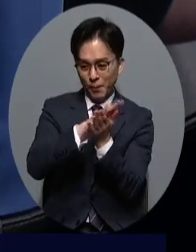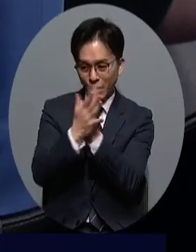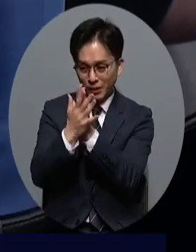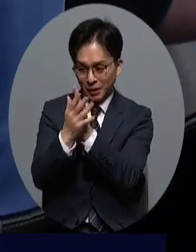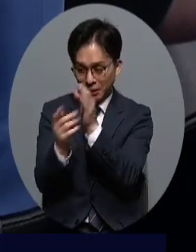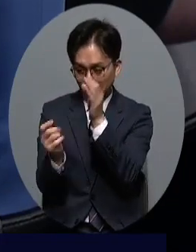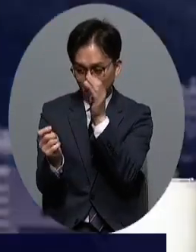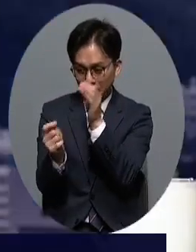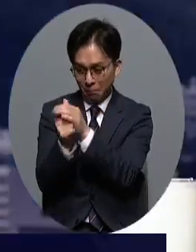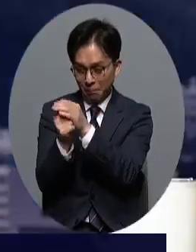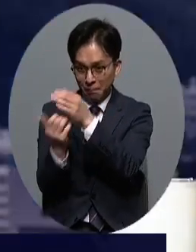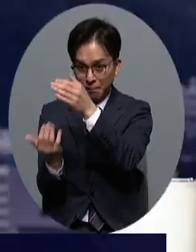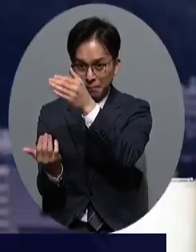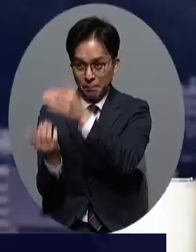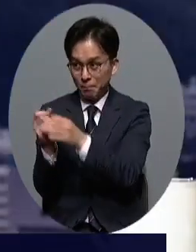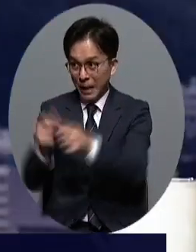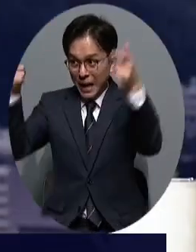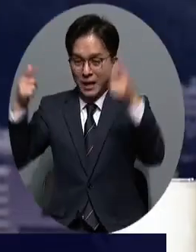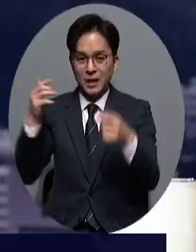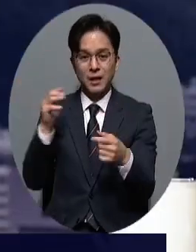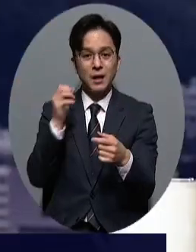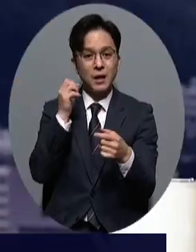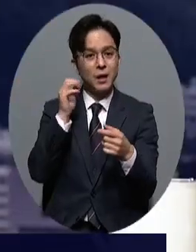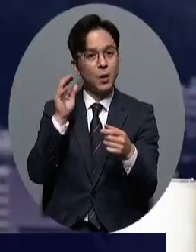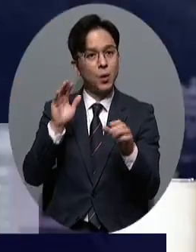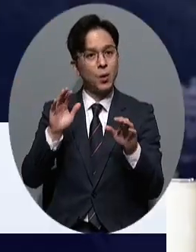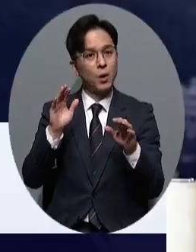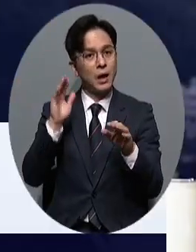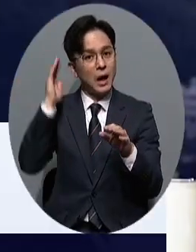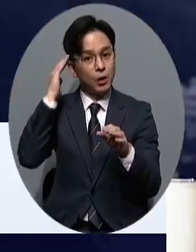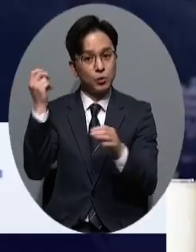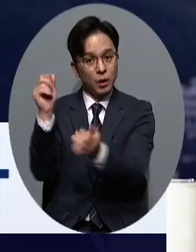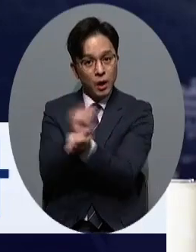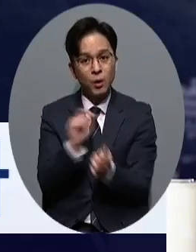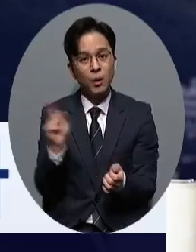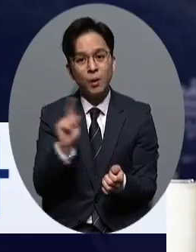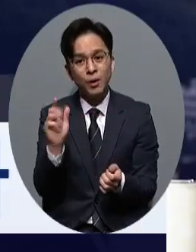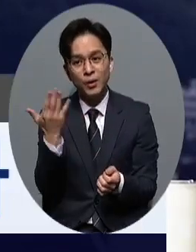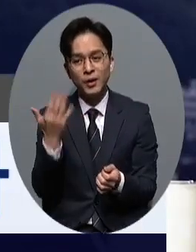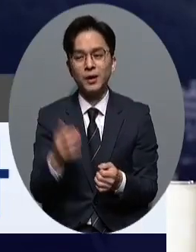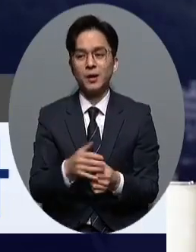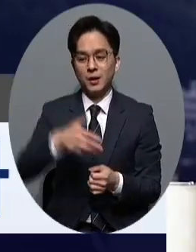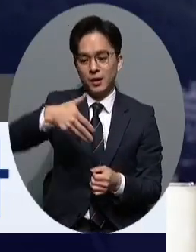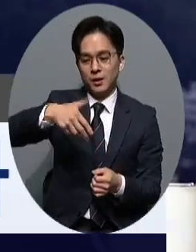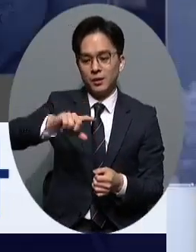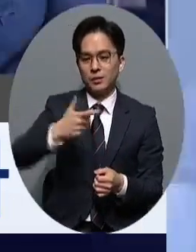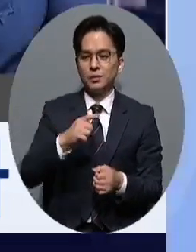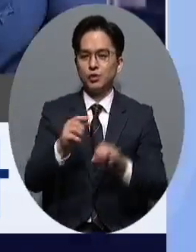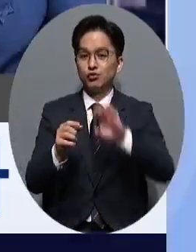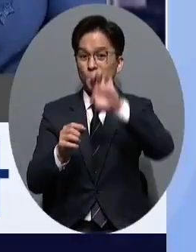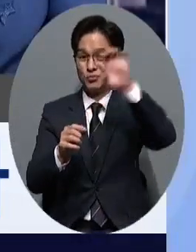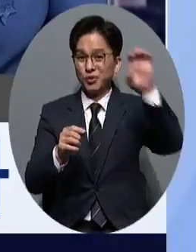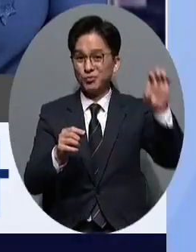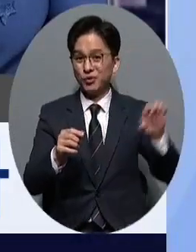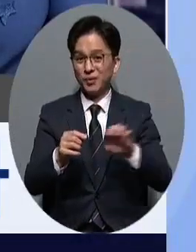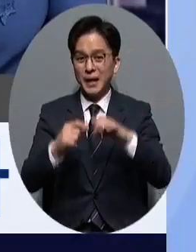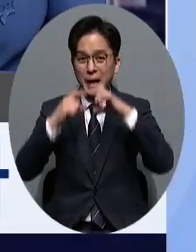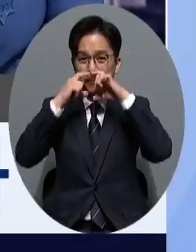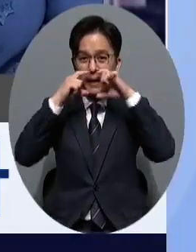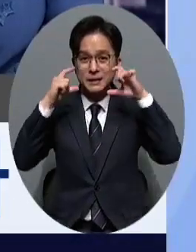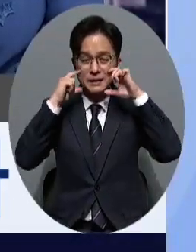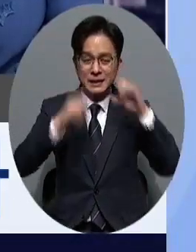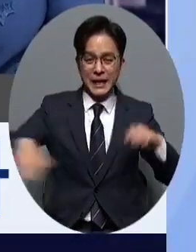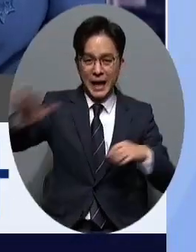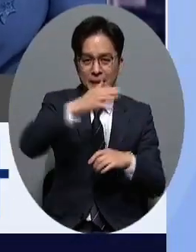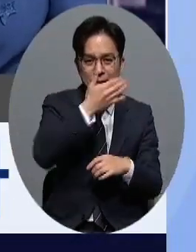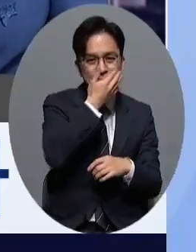나와요. 유럽은 이제 마스크 자율화로 인해서 많이 방역이 완화됐어요. 그리고 겨울이기 때문에 일부 감염되지 않은 분들 위주로